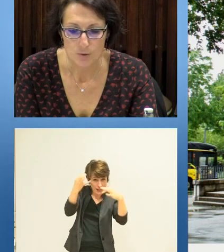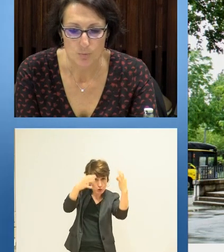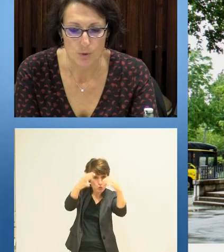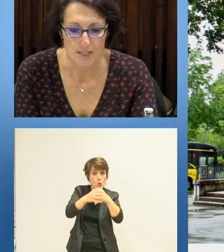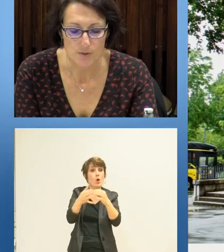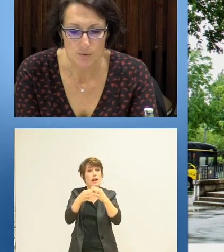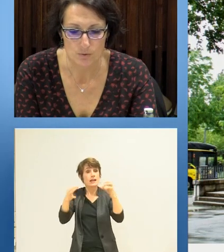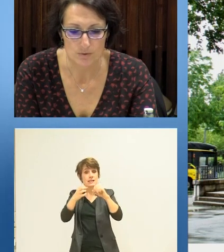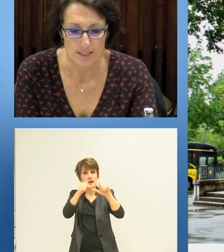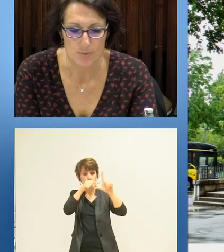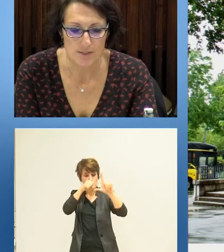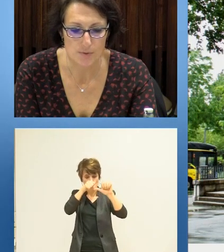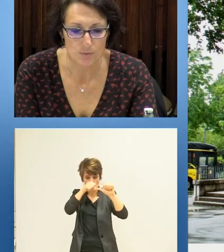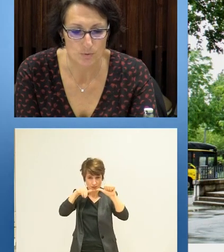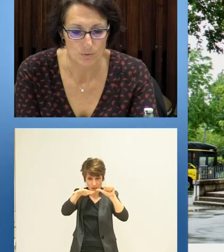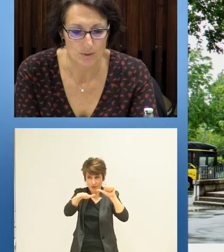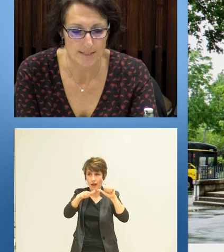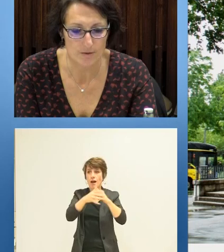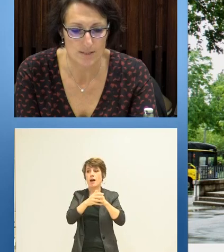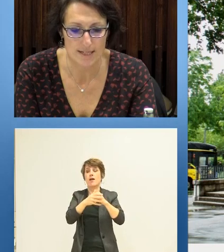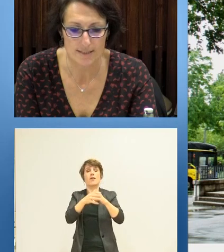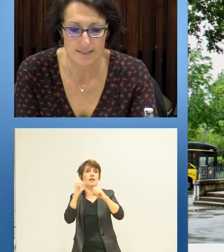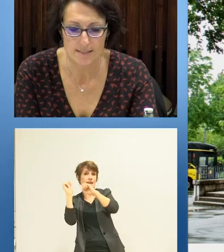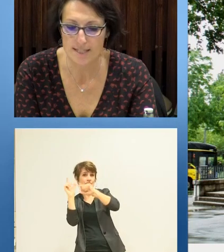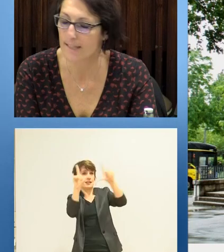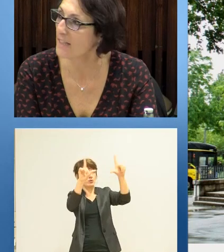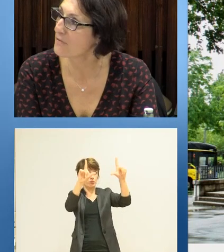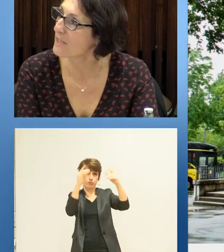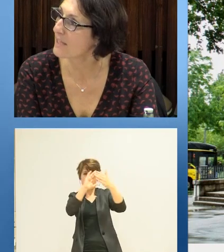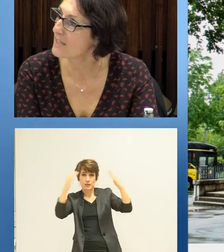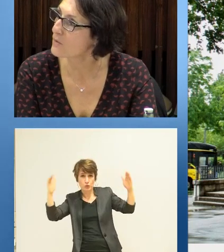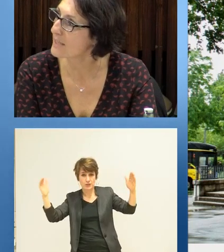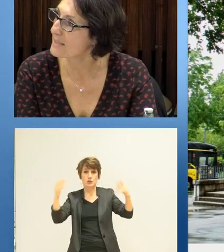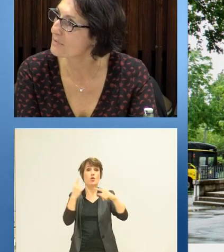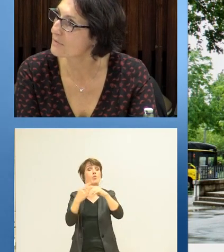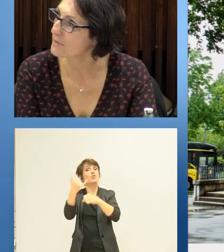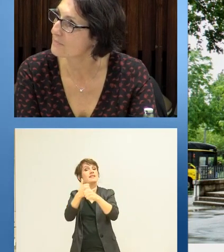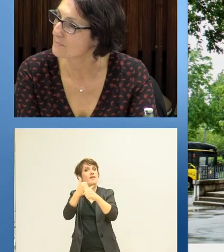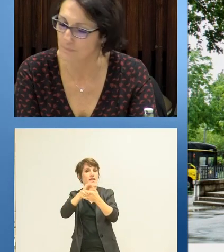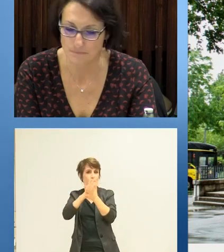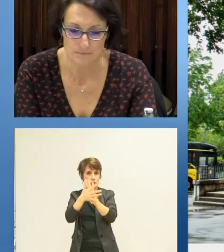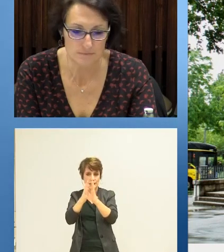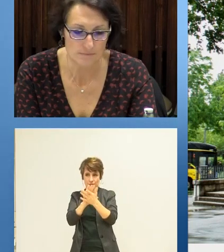des lieux de projection d'exposition de résidences d'artistes et un café associatif